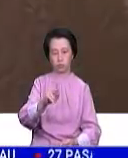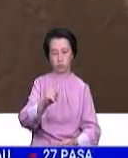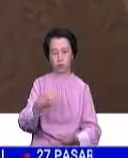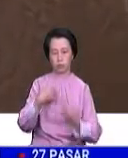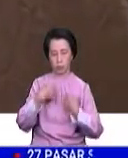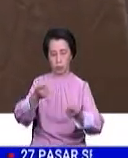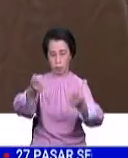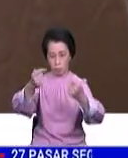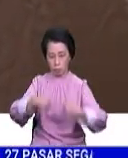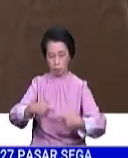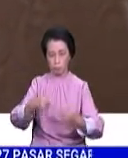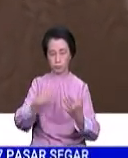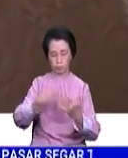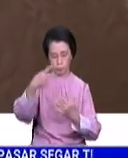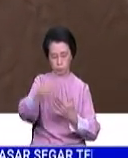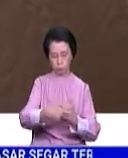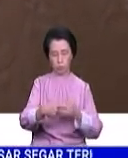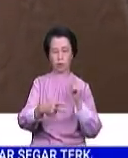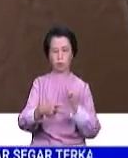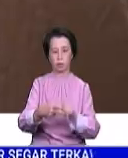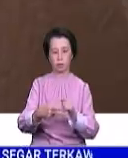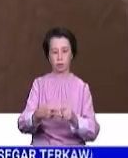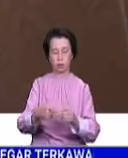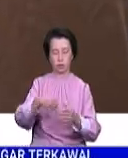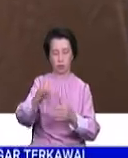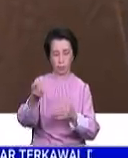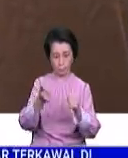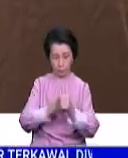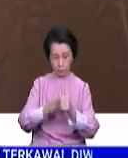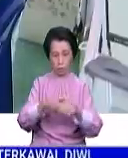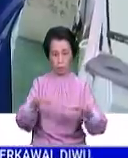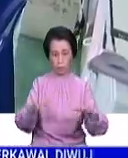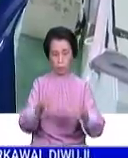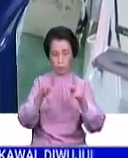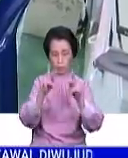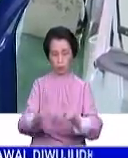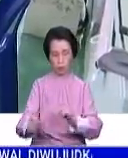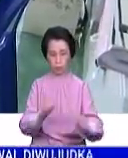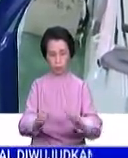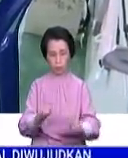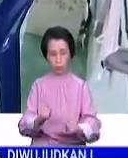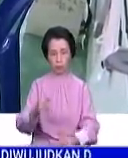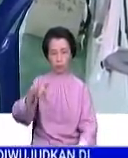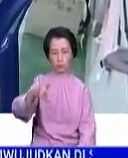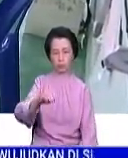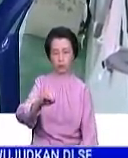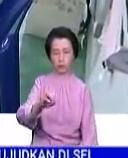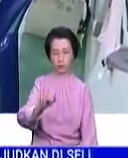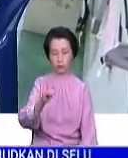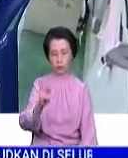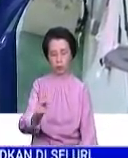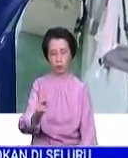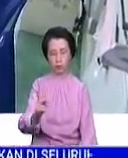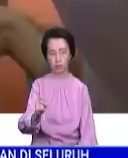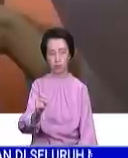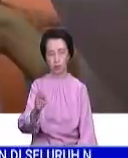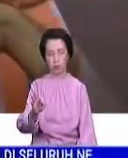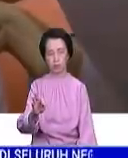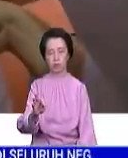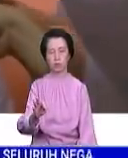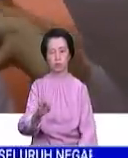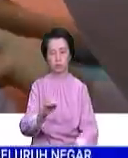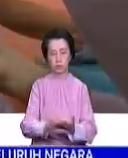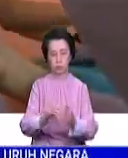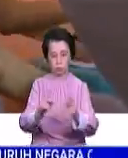Arifin. Program berkenaan adalah program outreach pertama dilaksana Badan Bertindak Imunisasi COVID-19, CITF Sandakan di